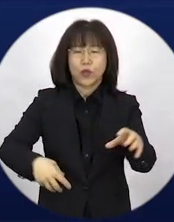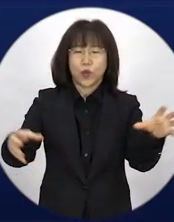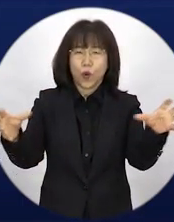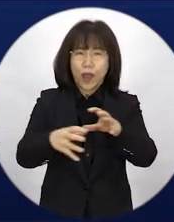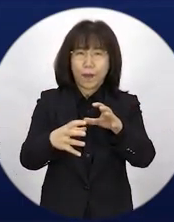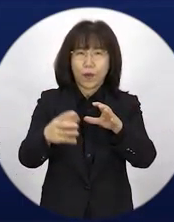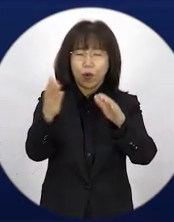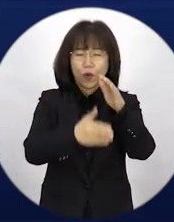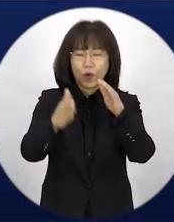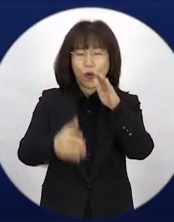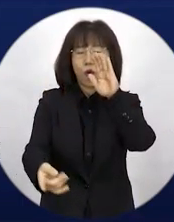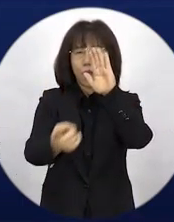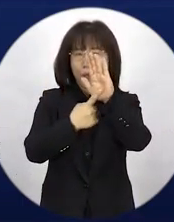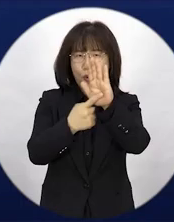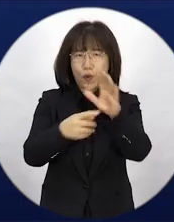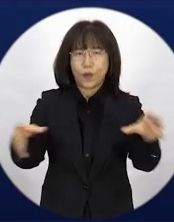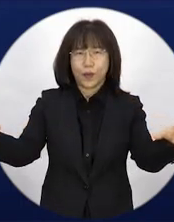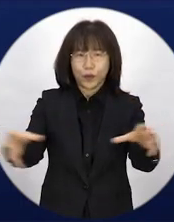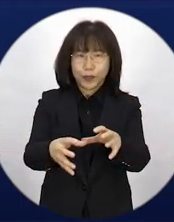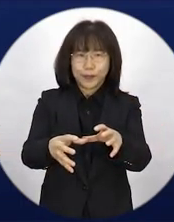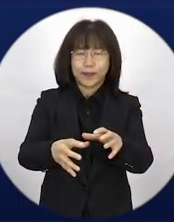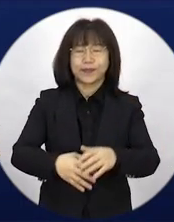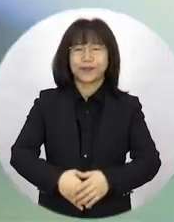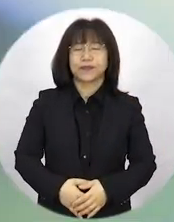오는 24일까지 모집합니다